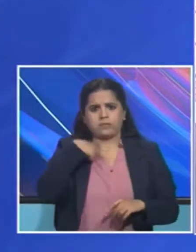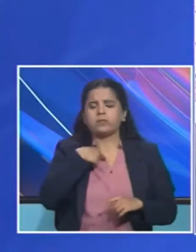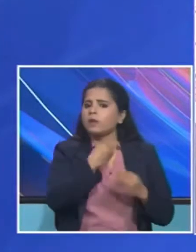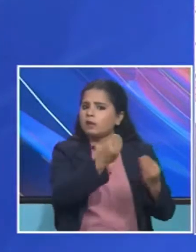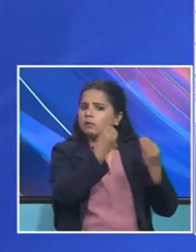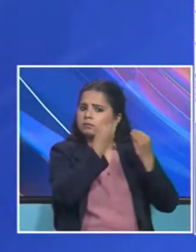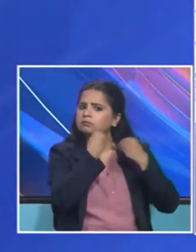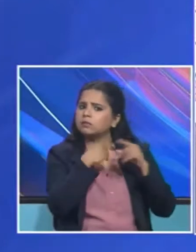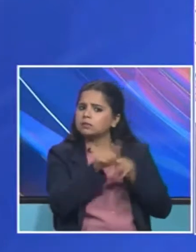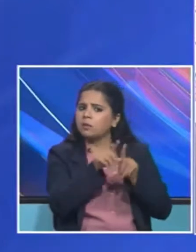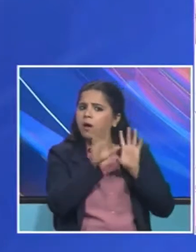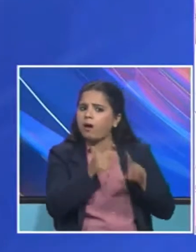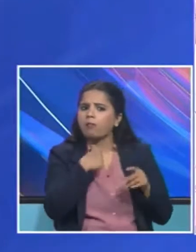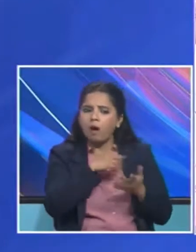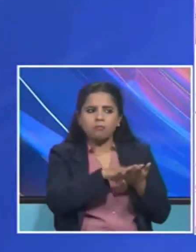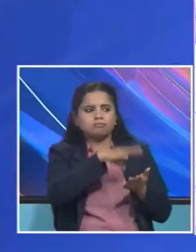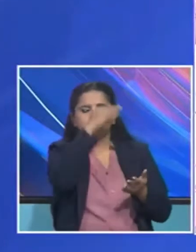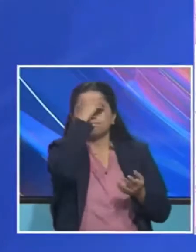थी।